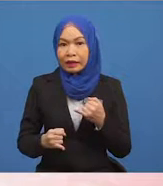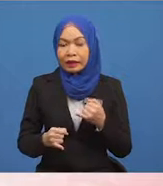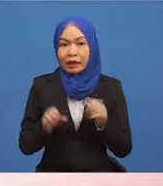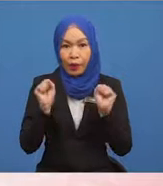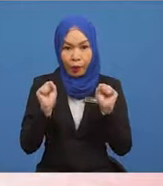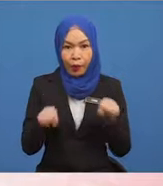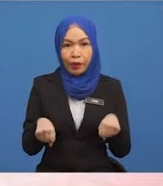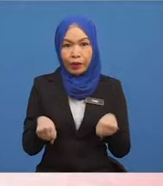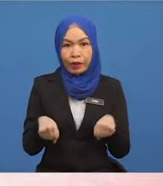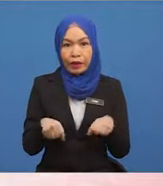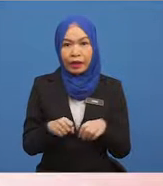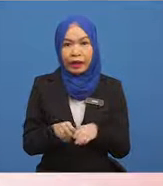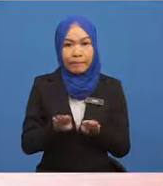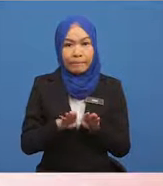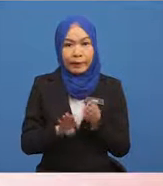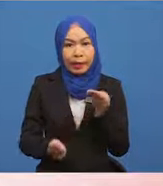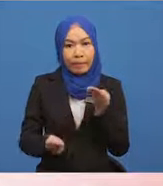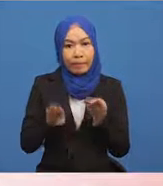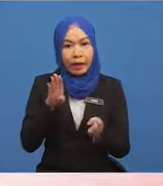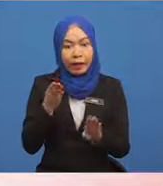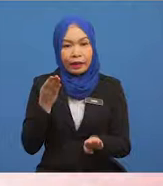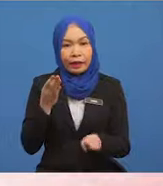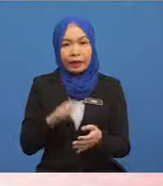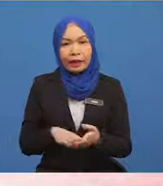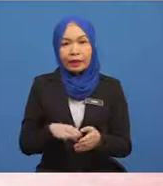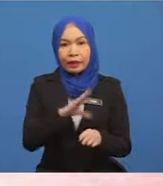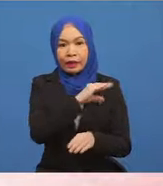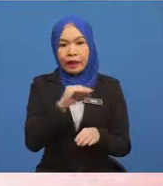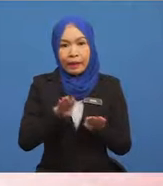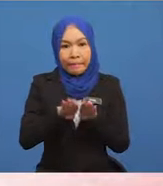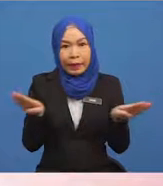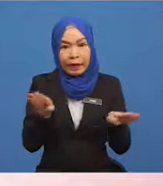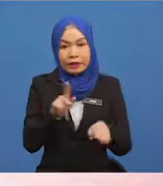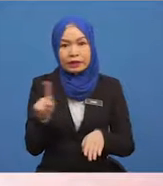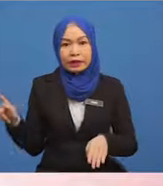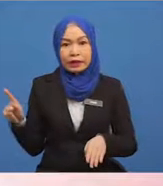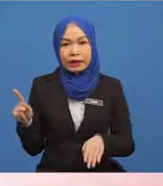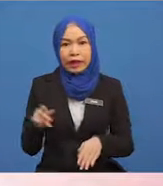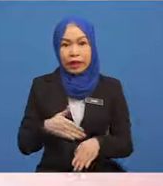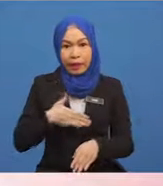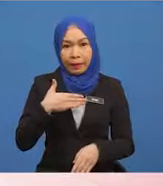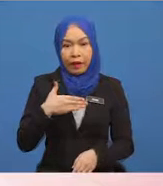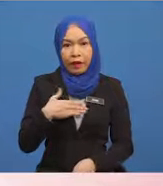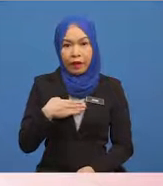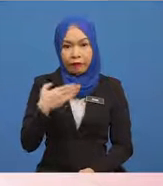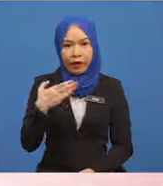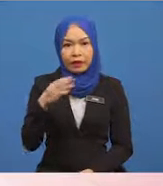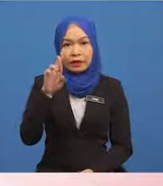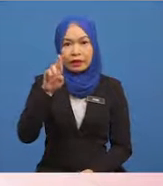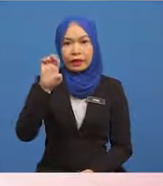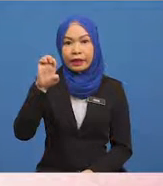untuk membanding dan membezakan antara respirasi aerob